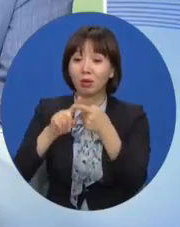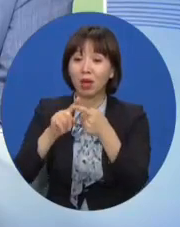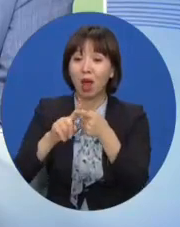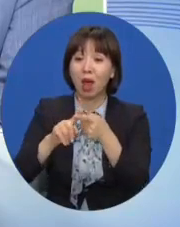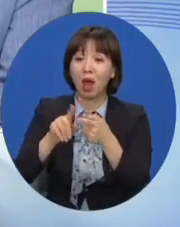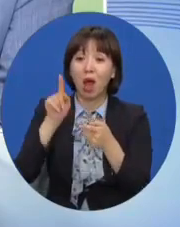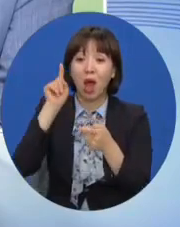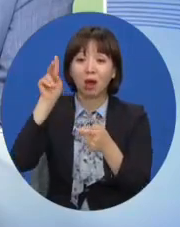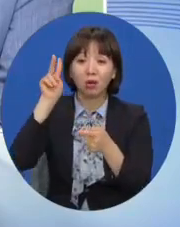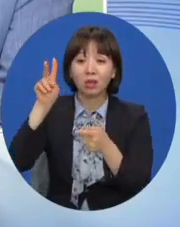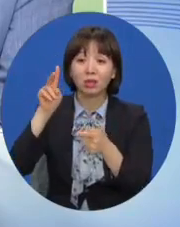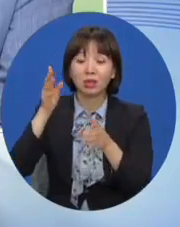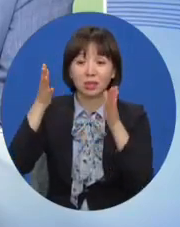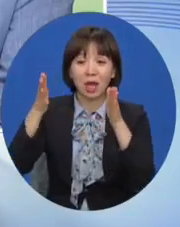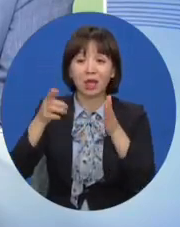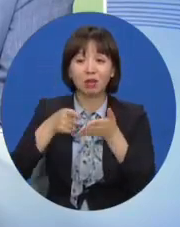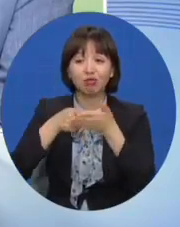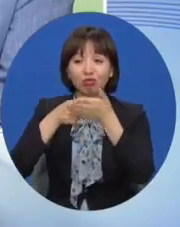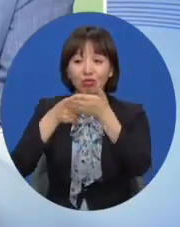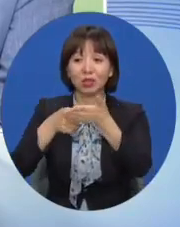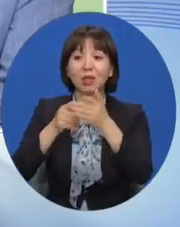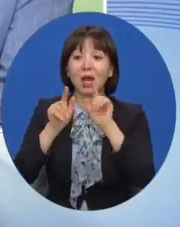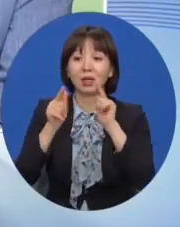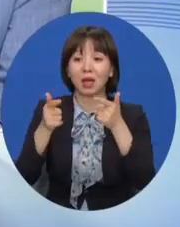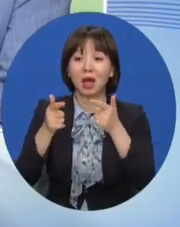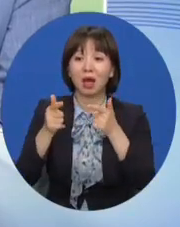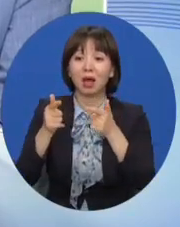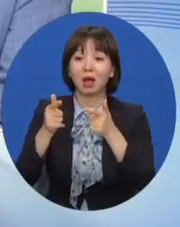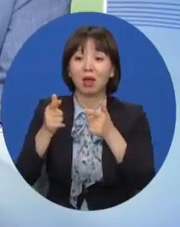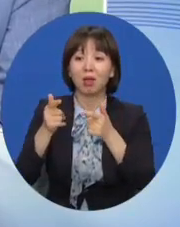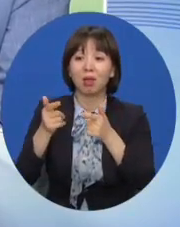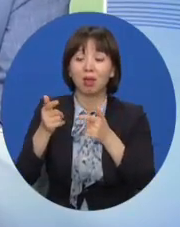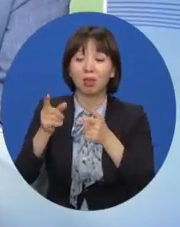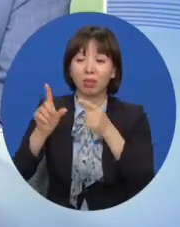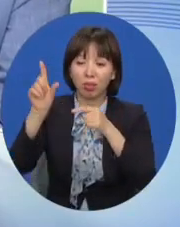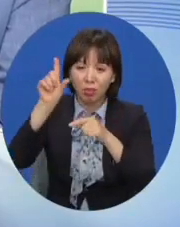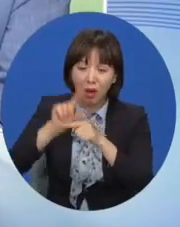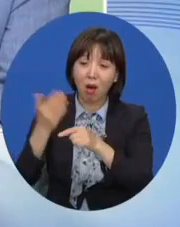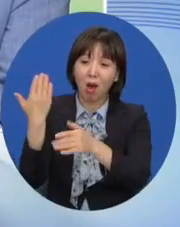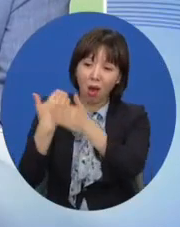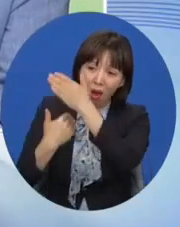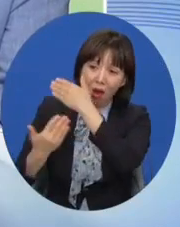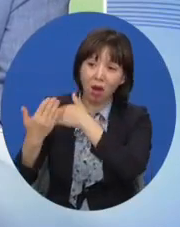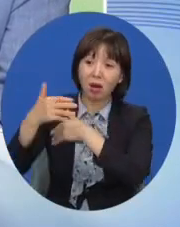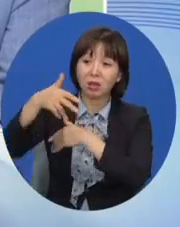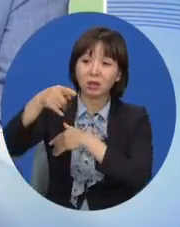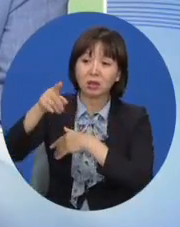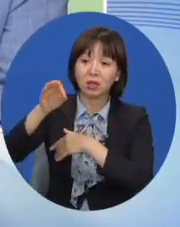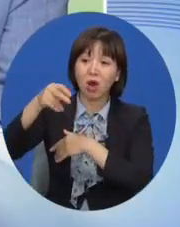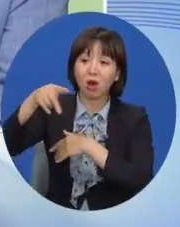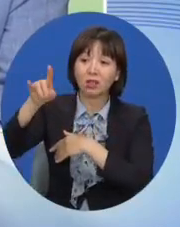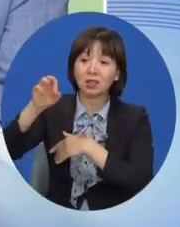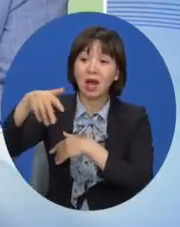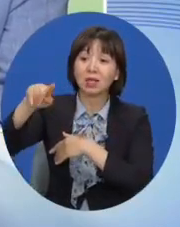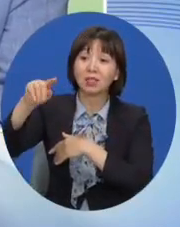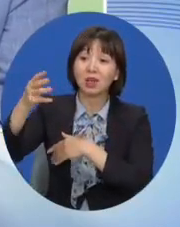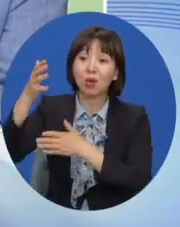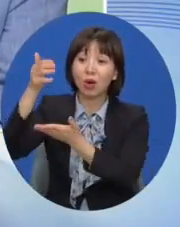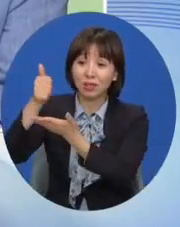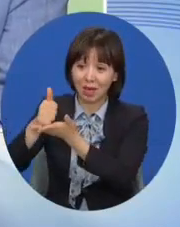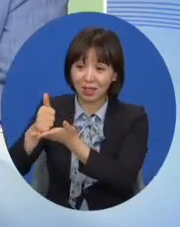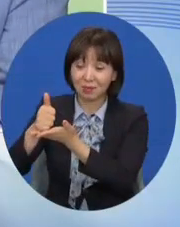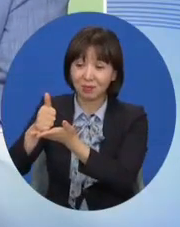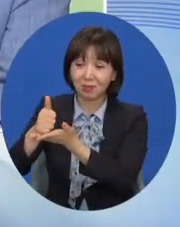이틀 사이에 추진된 것이 아니고 훨씬 그 아, 그 말씀이 아니고 정상철, 성상철 원장님께서 임기가 정상철 끝난 게